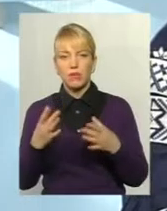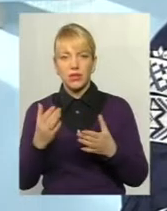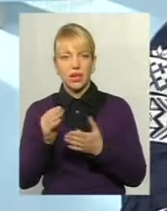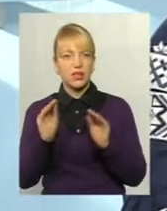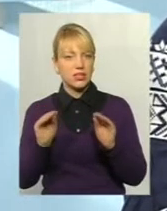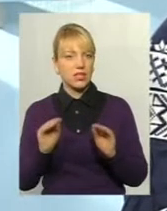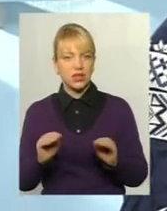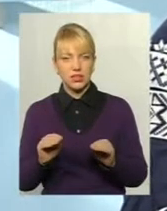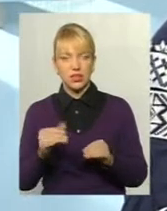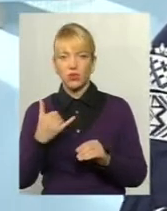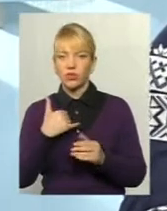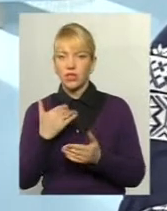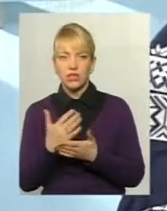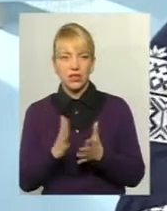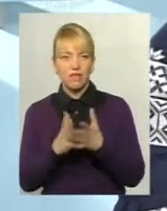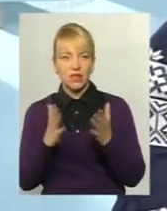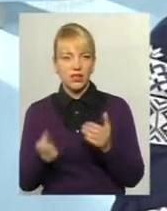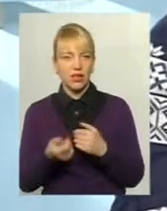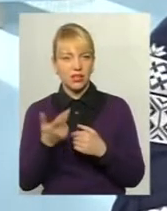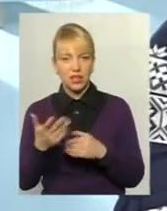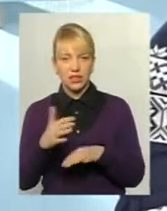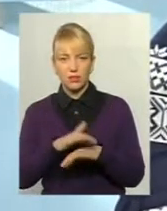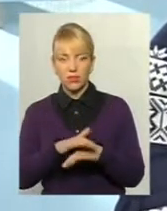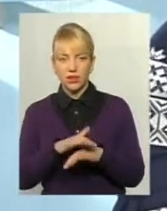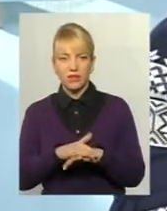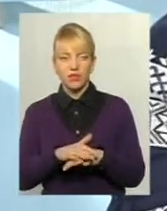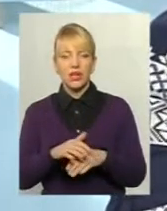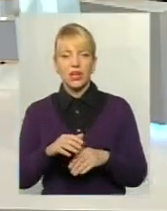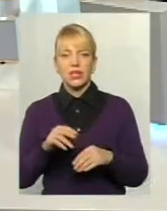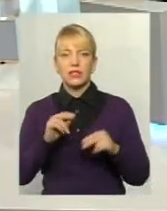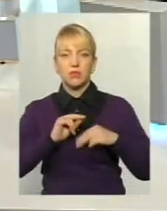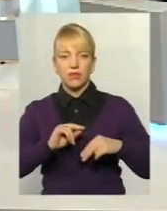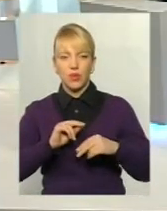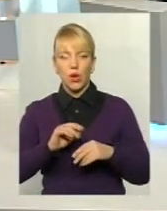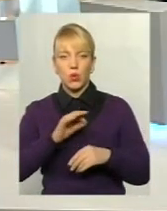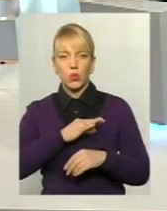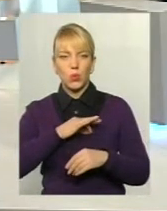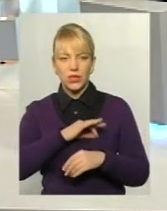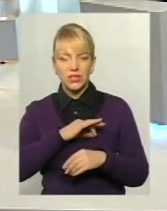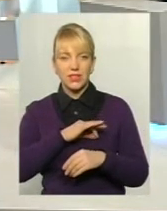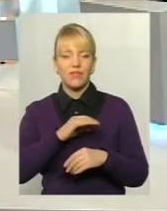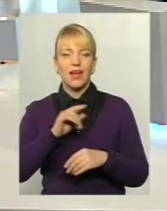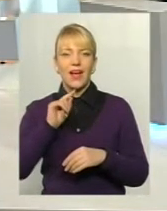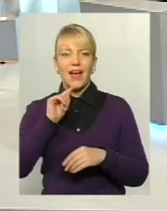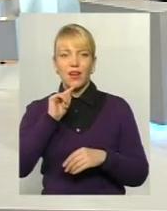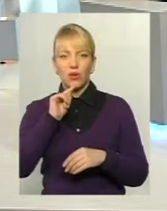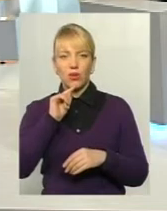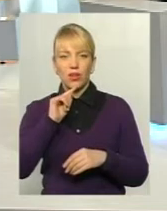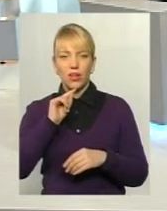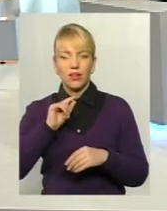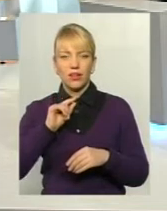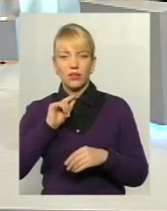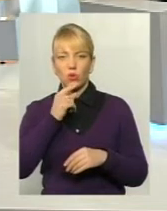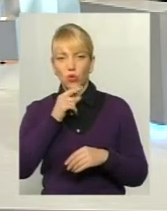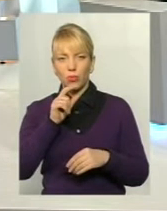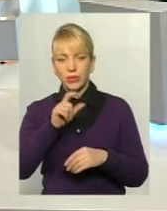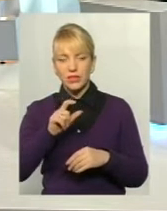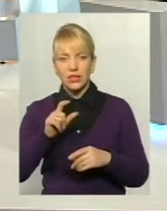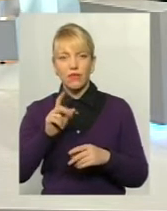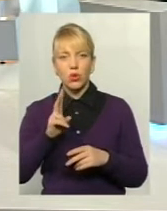статистика. У нас є велика кількість банківських співробітників, юристів, економістів, які, на жаль, або